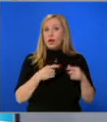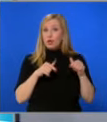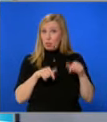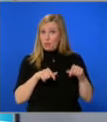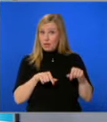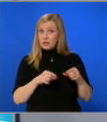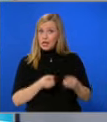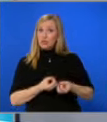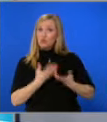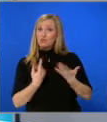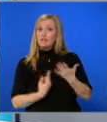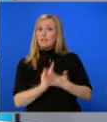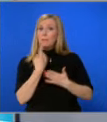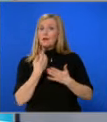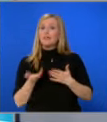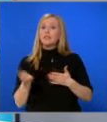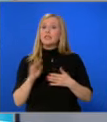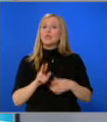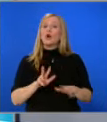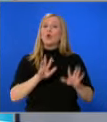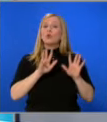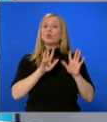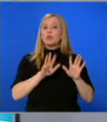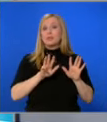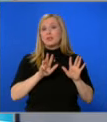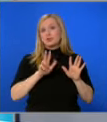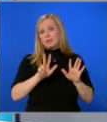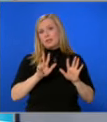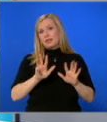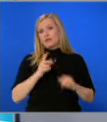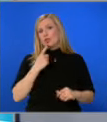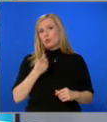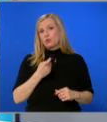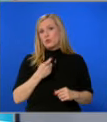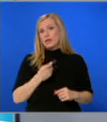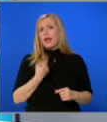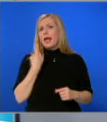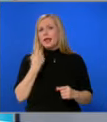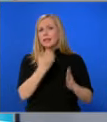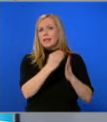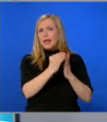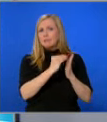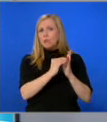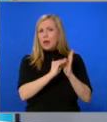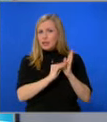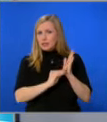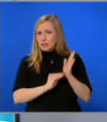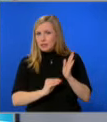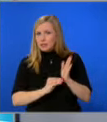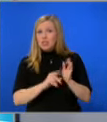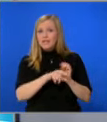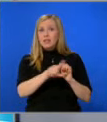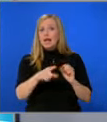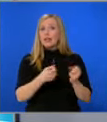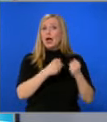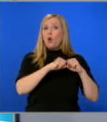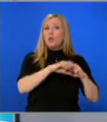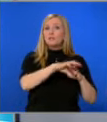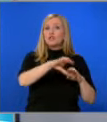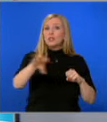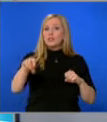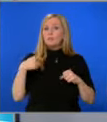път след 89-та година. Конкретно, ред по ред да бъдат разписани всичките проекти на всяка една община. Защото